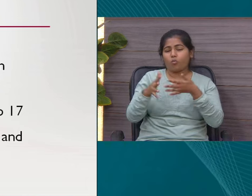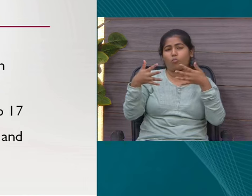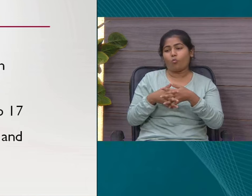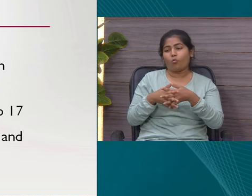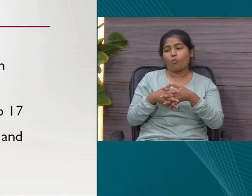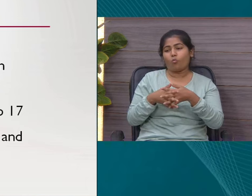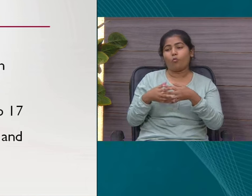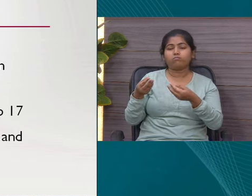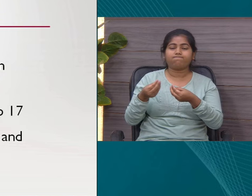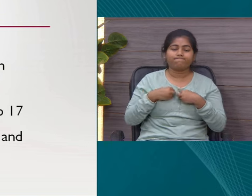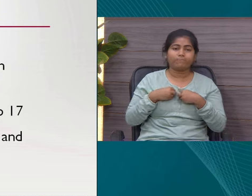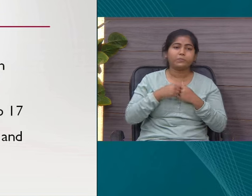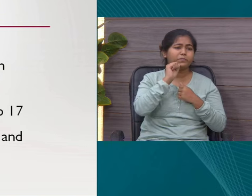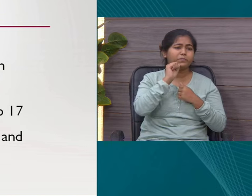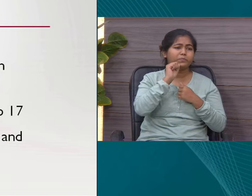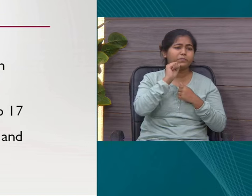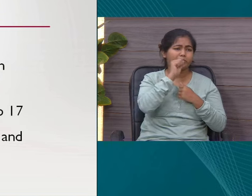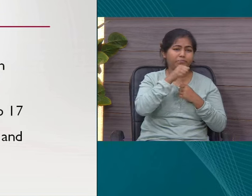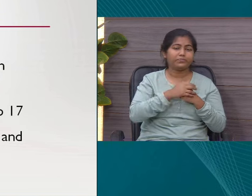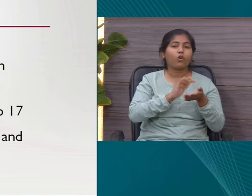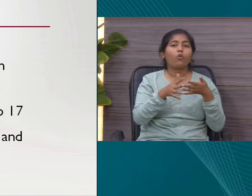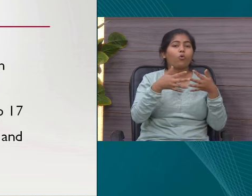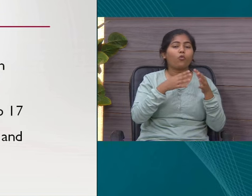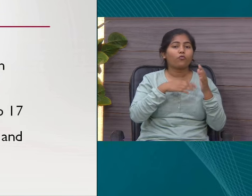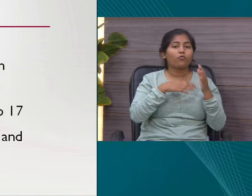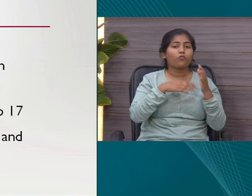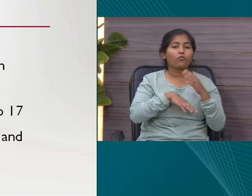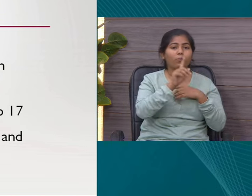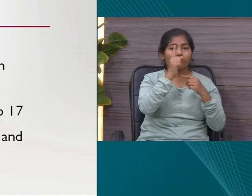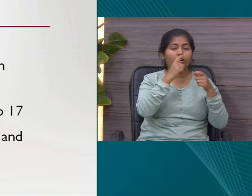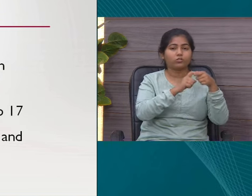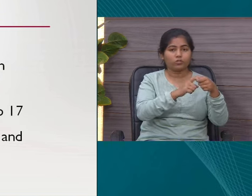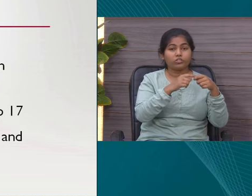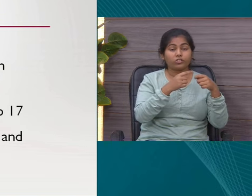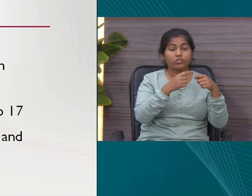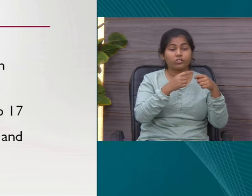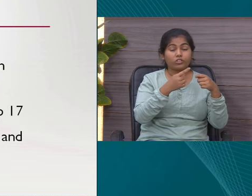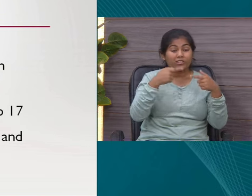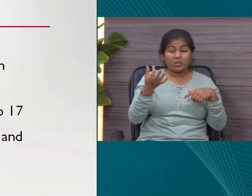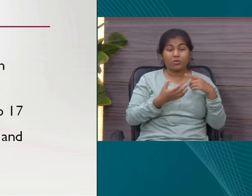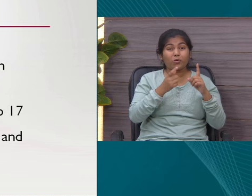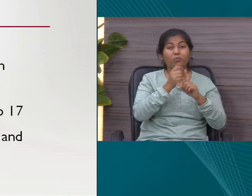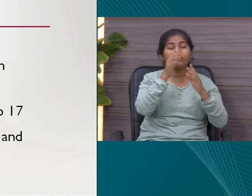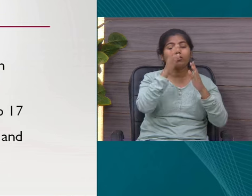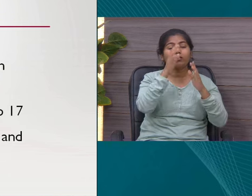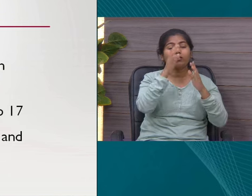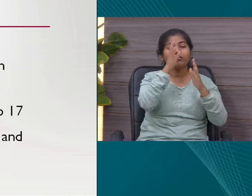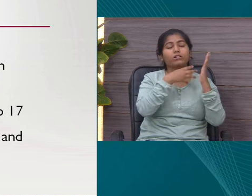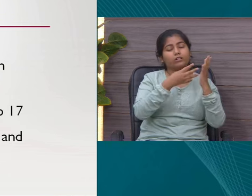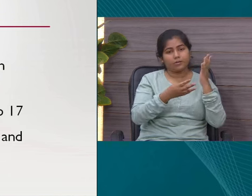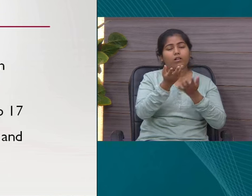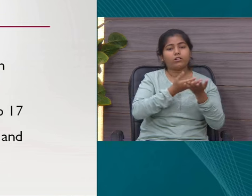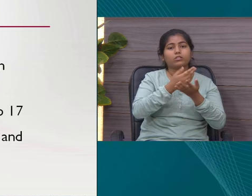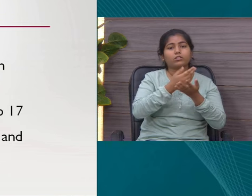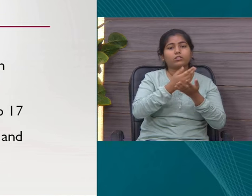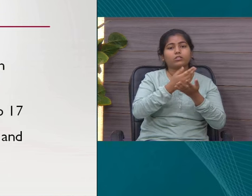कि होमवर्क बताएं बच्चों को पढ़कर। जी होमवर्क आज का पहला क्वेश्चन है बच्चों, स्टेट मॉडर्न पीरियोडिक लॉ जो हमने डिस्कस किया, एंड हु